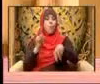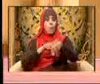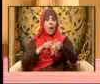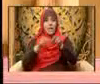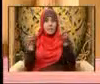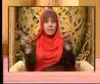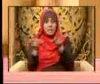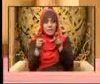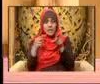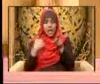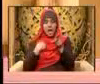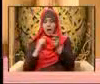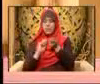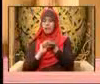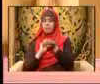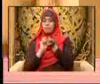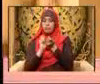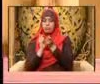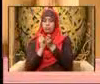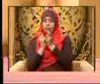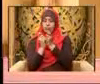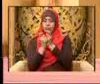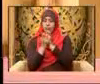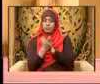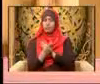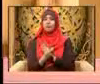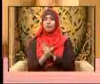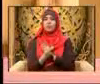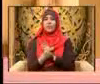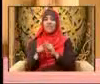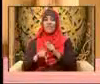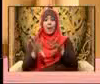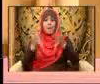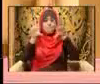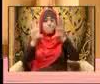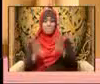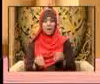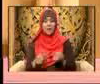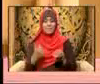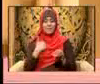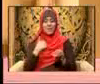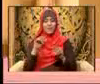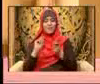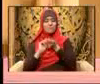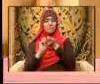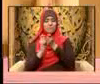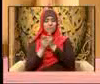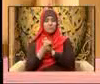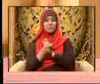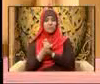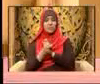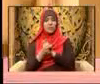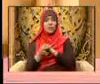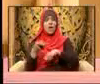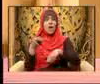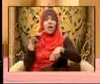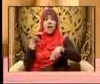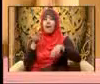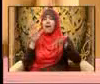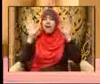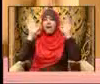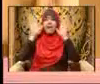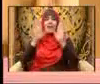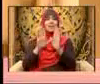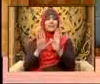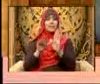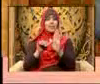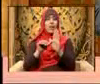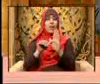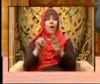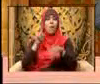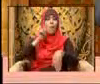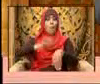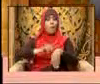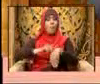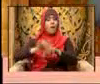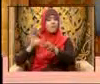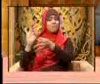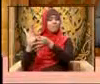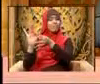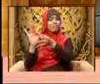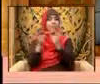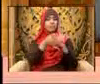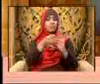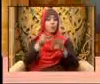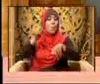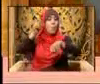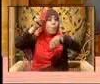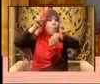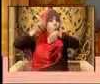الوقت بالتحديد وفي ذلك المكان في التحديد، إن الصلاة كانت على المؤمنين كتابا موقوتا. إذن عندما يحين